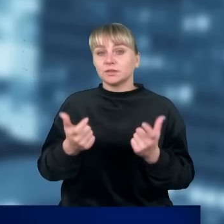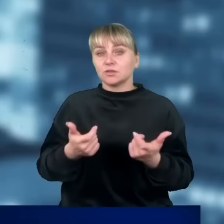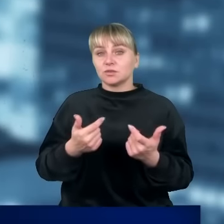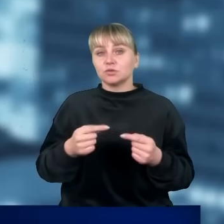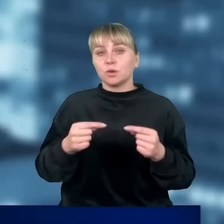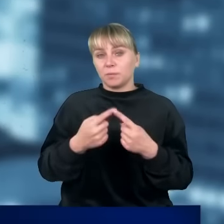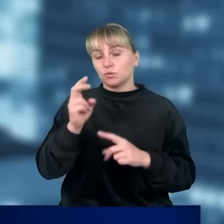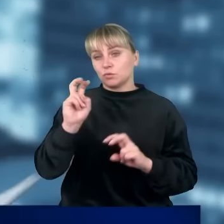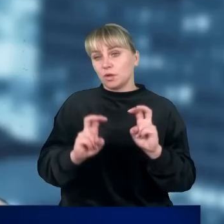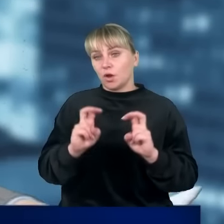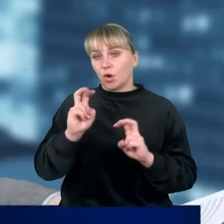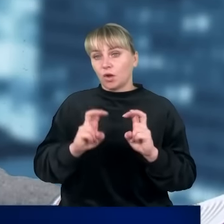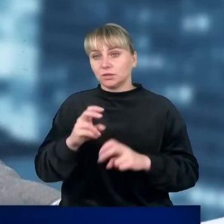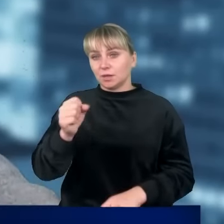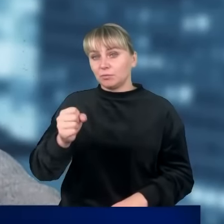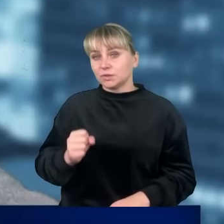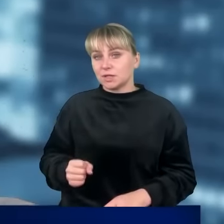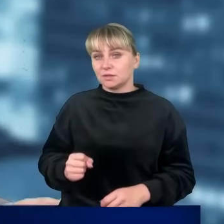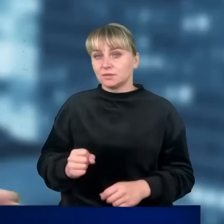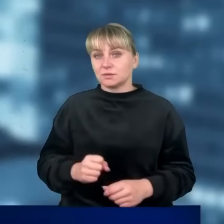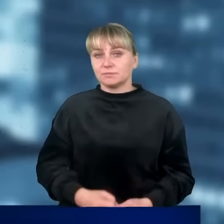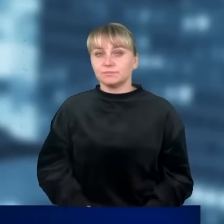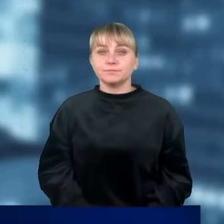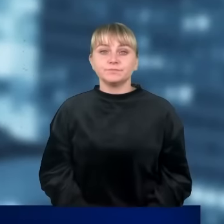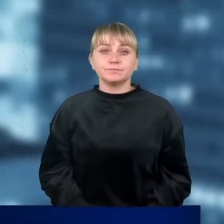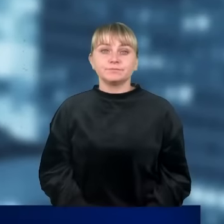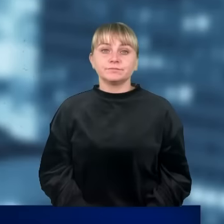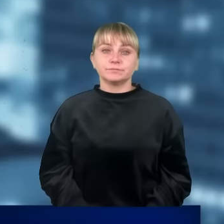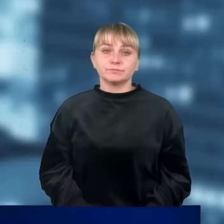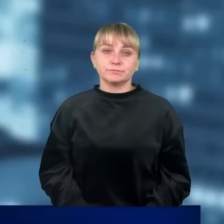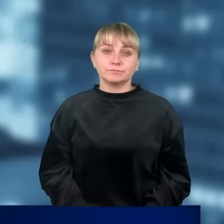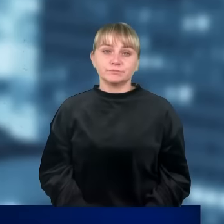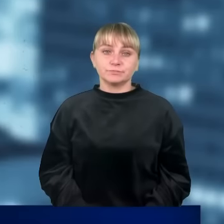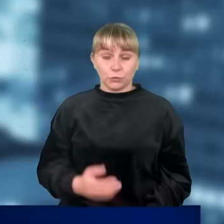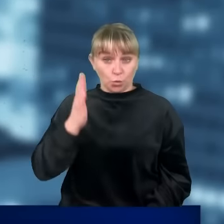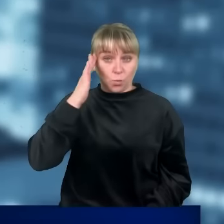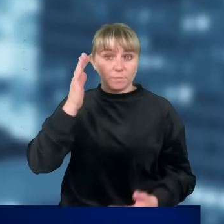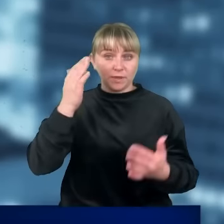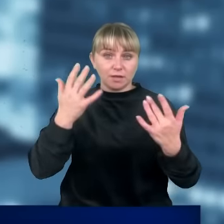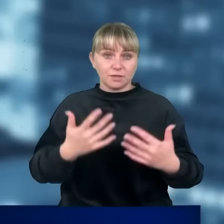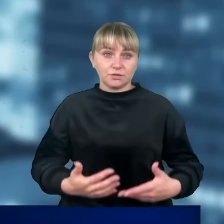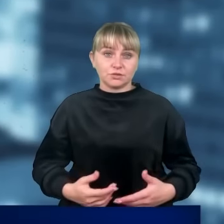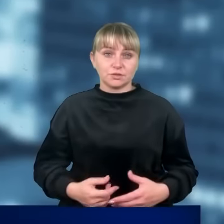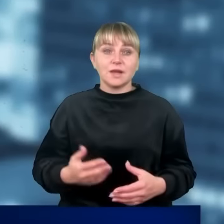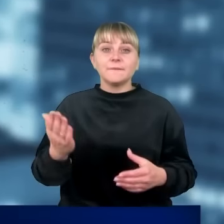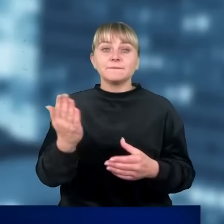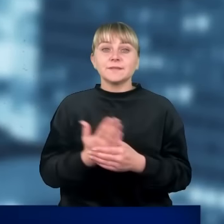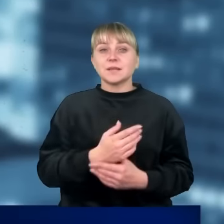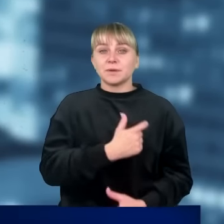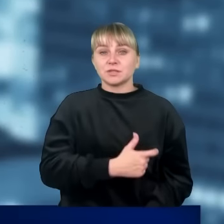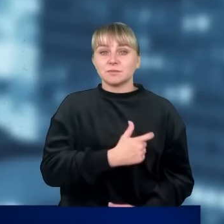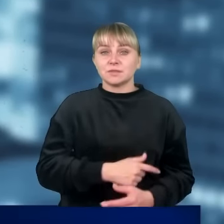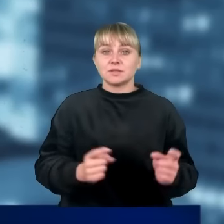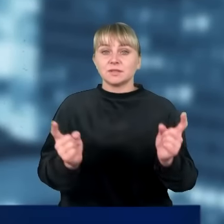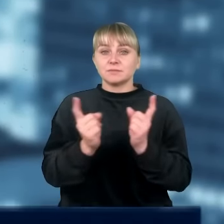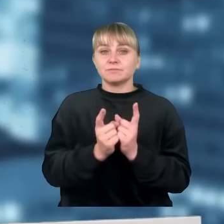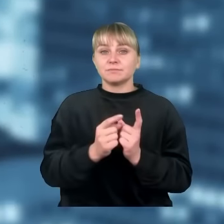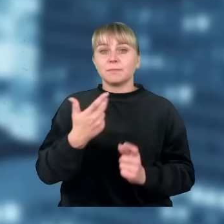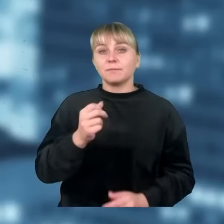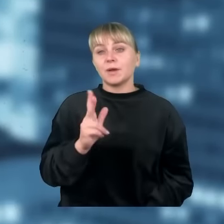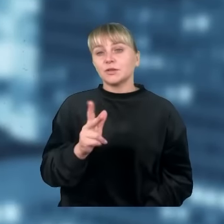poselskim, podpowiedział pan minister z Lewicy. No, umie liczyć. Proszę państwa, zapraszam serdecznie na spotkanie z Maćkiem Korzuszkiem zaraz